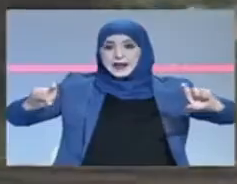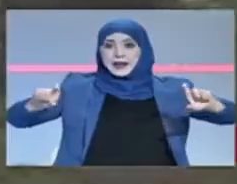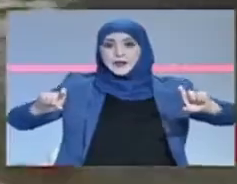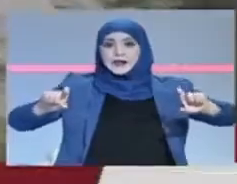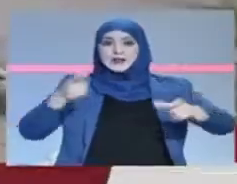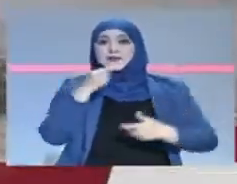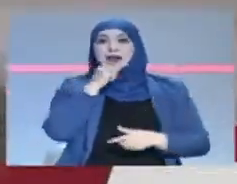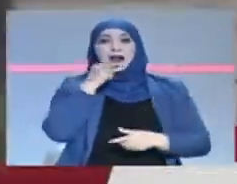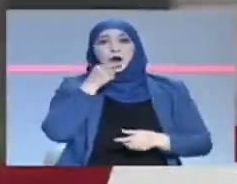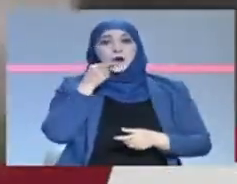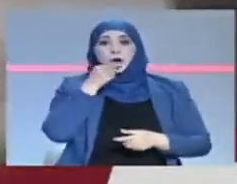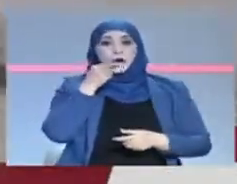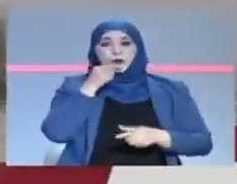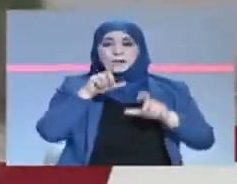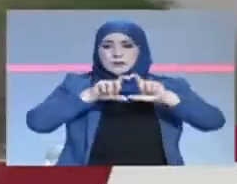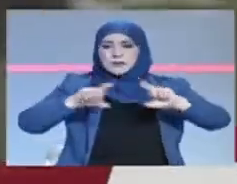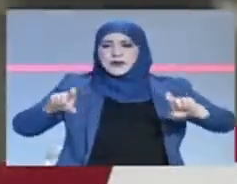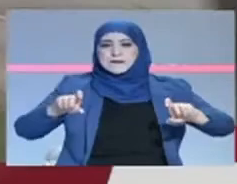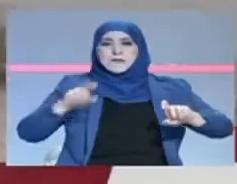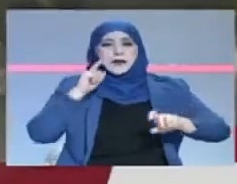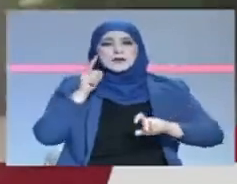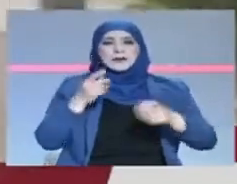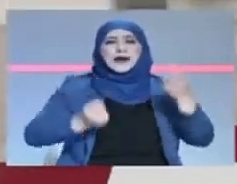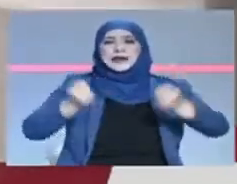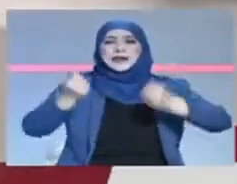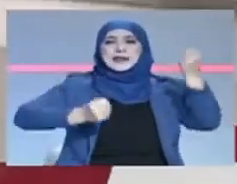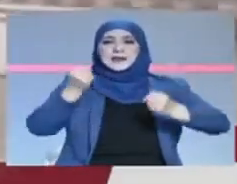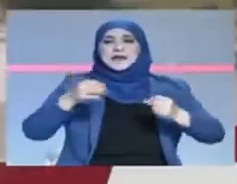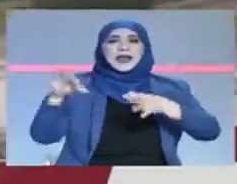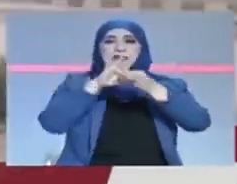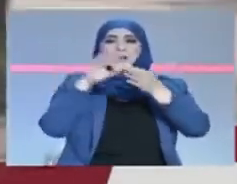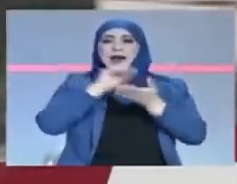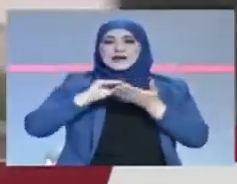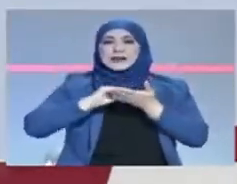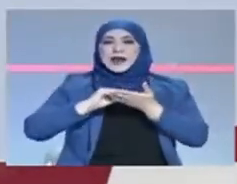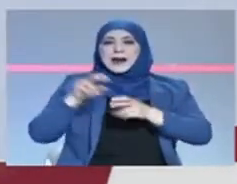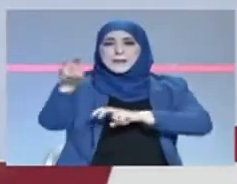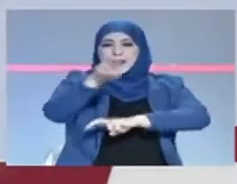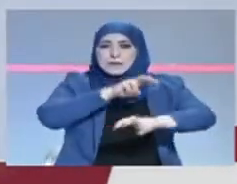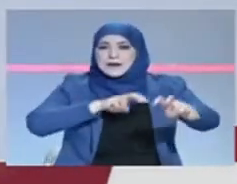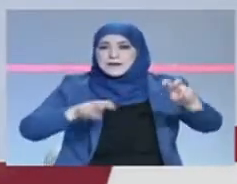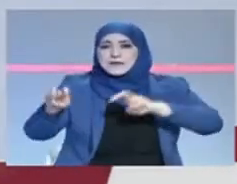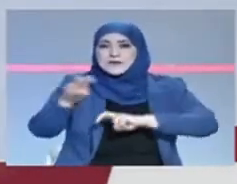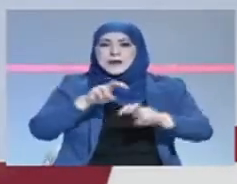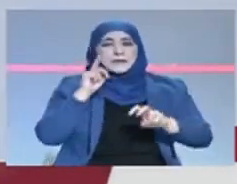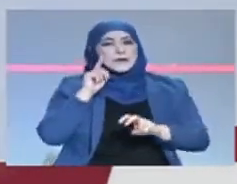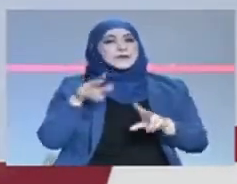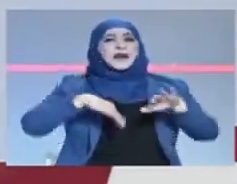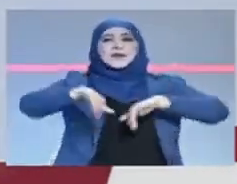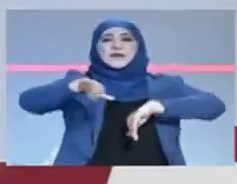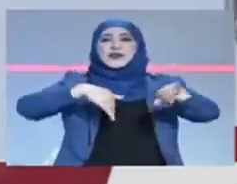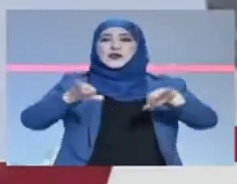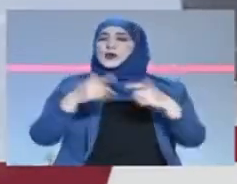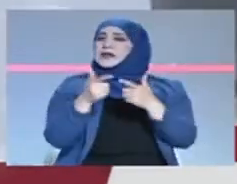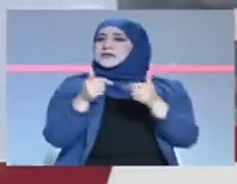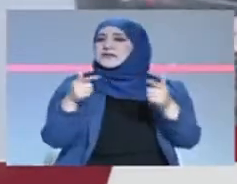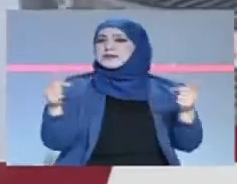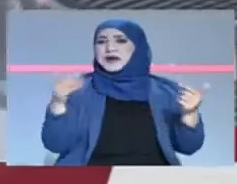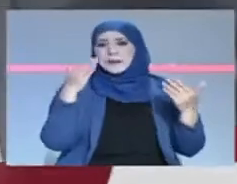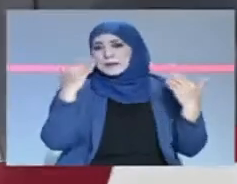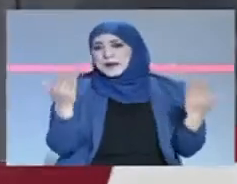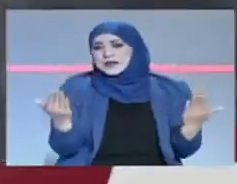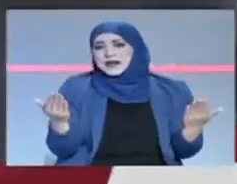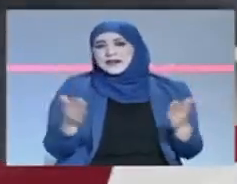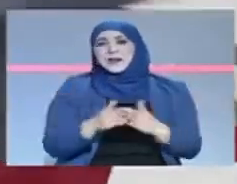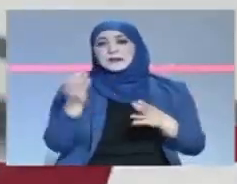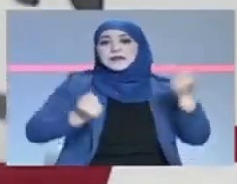اللون الأحمر تتجول مئات السيارات الإدارية بين أساطيل السيارات الأخرى في طرقات البلاد وشوارعها،